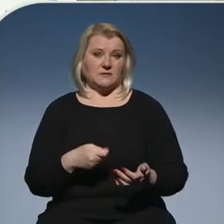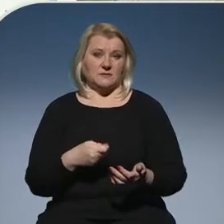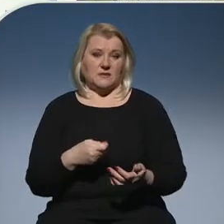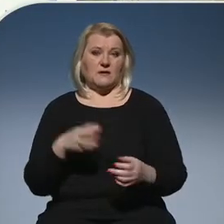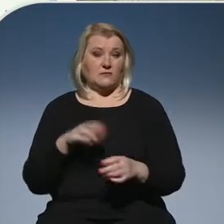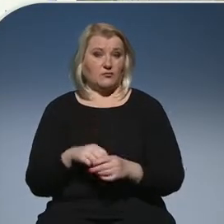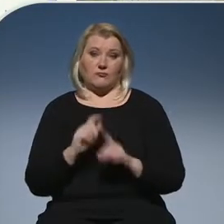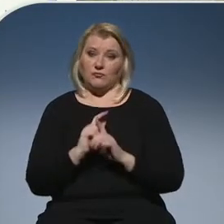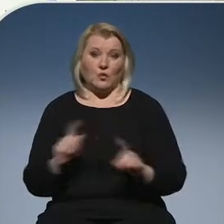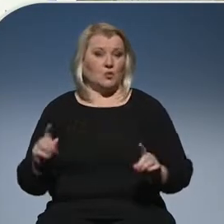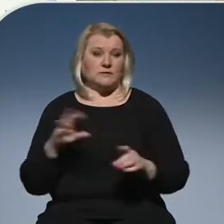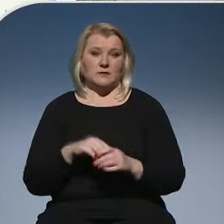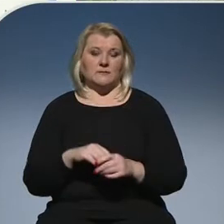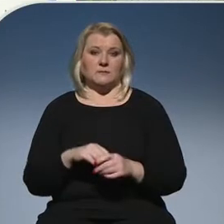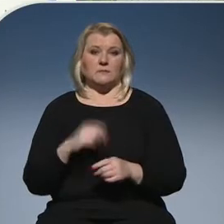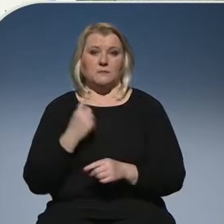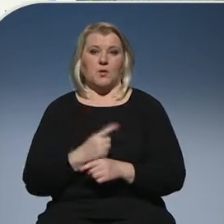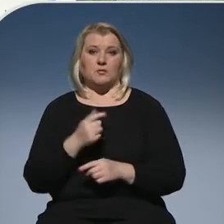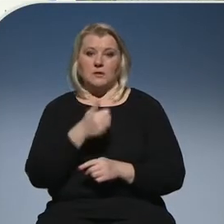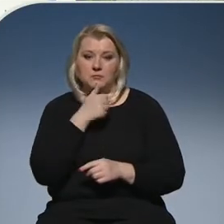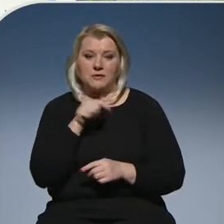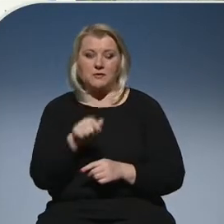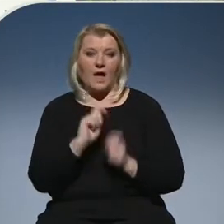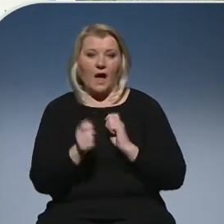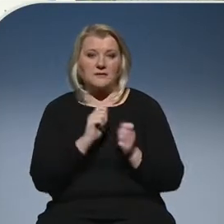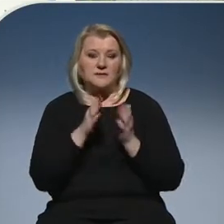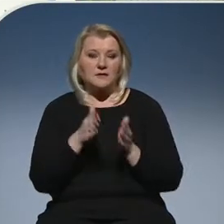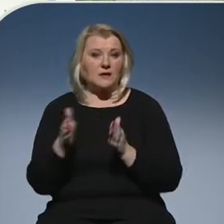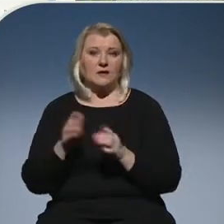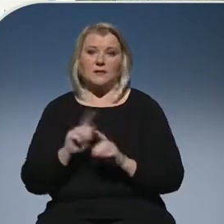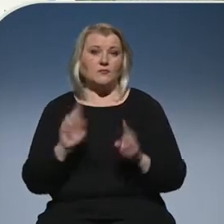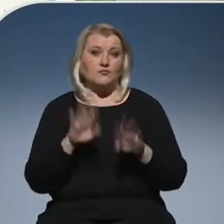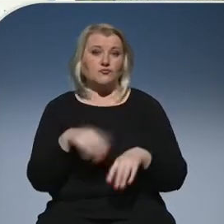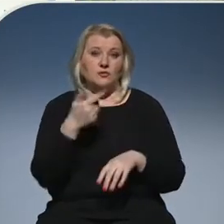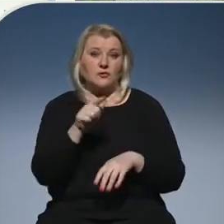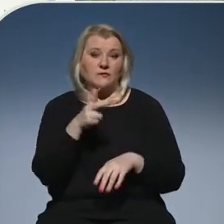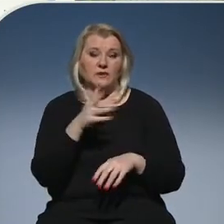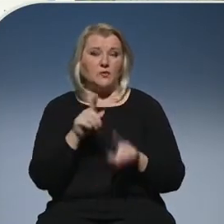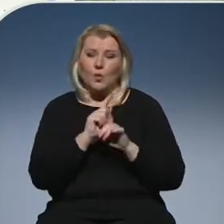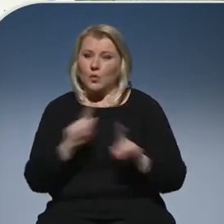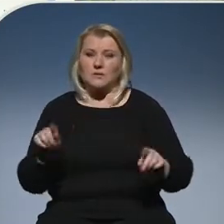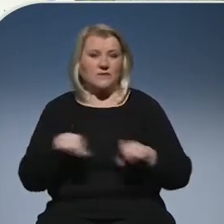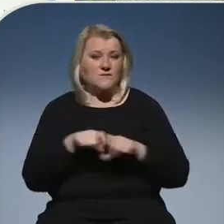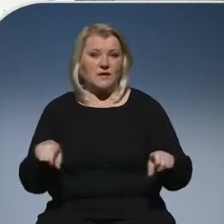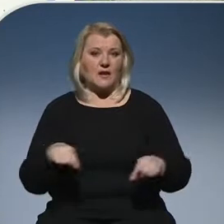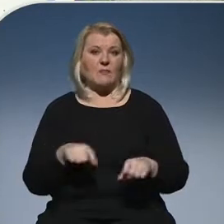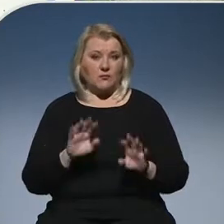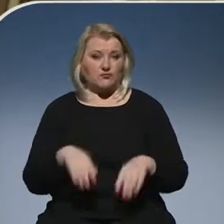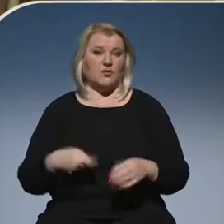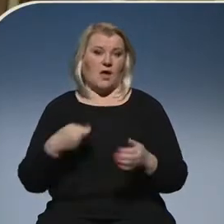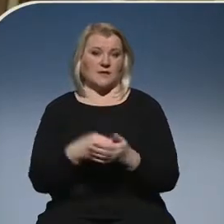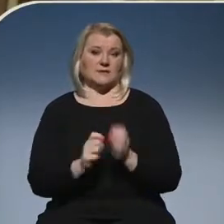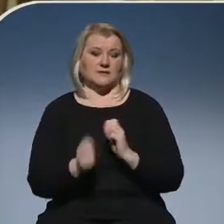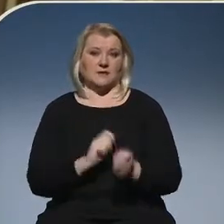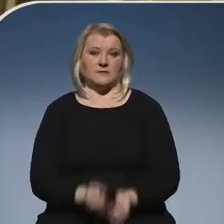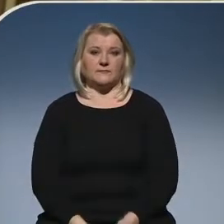diverzifikovaného portfolia, to znamená ne do jednotlivých titulů akciových, ale do desítek, stovek společností. Tak já vám moc děkuju. Myslím, že